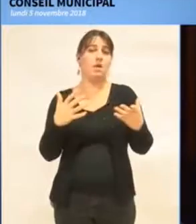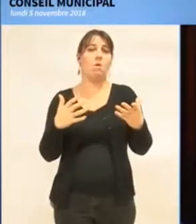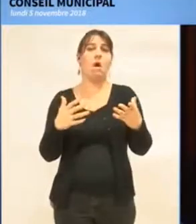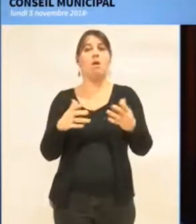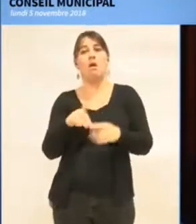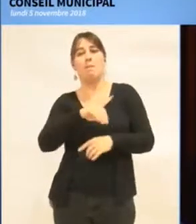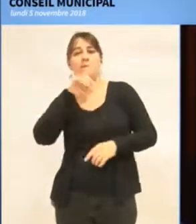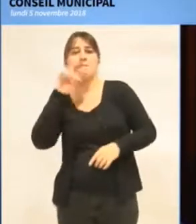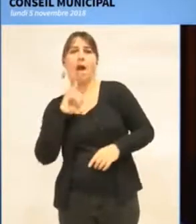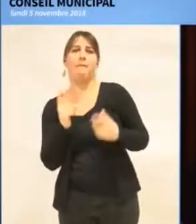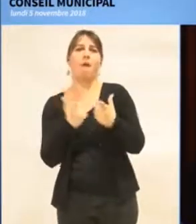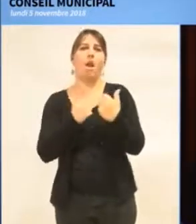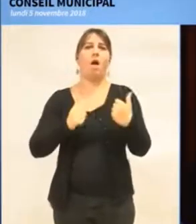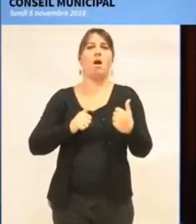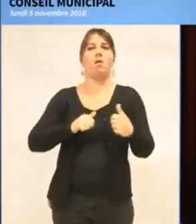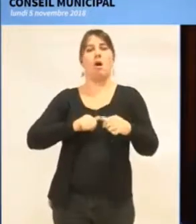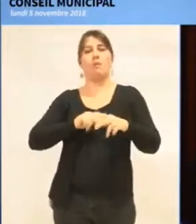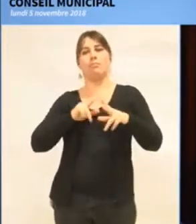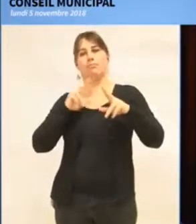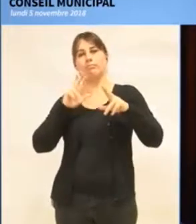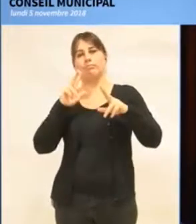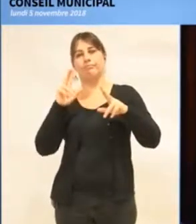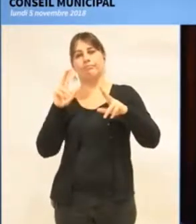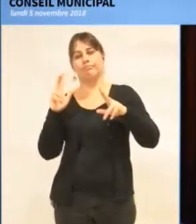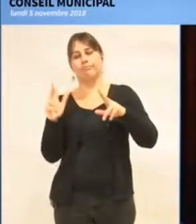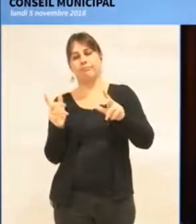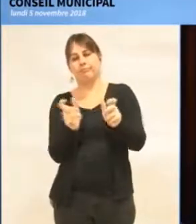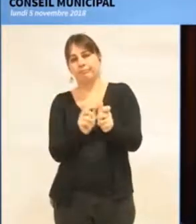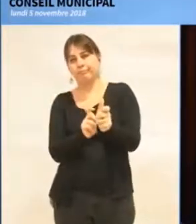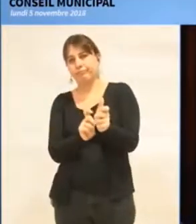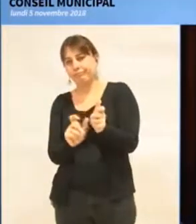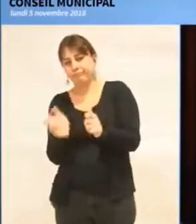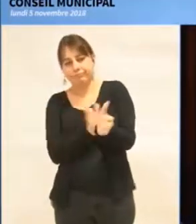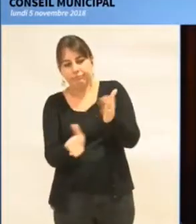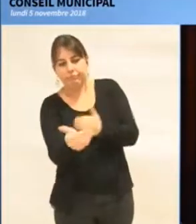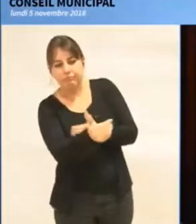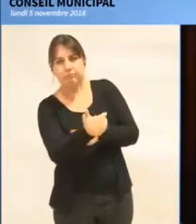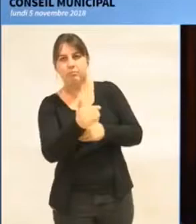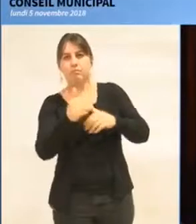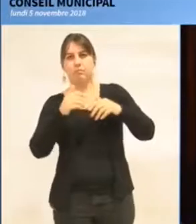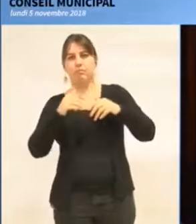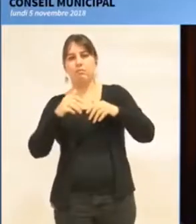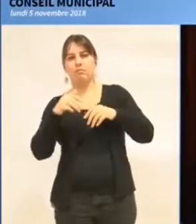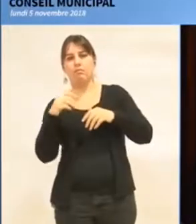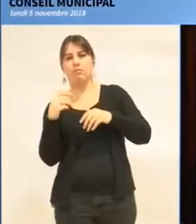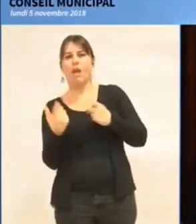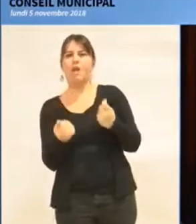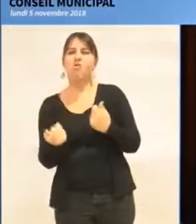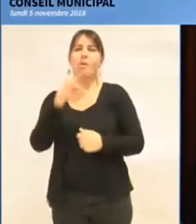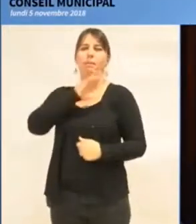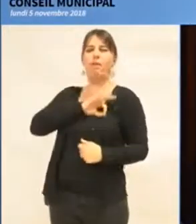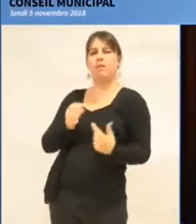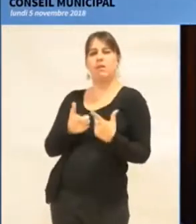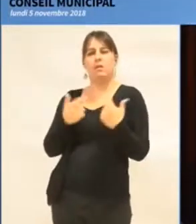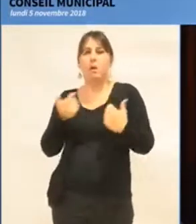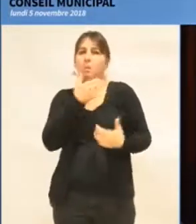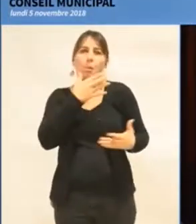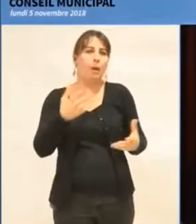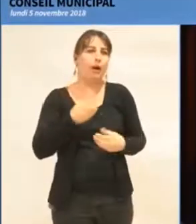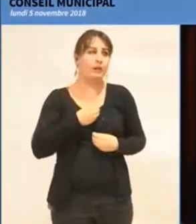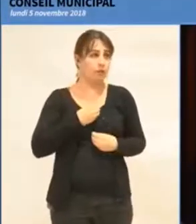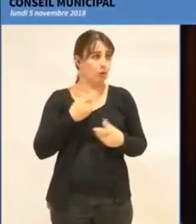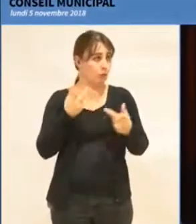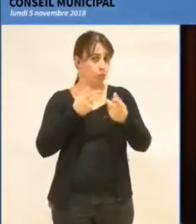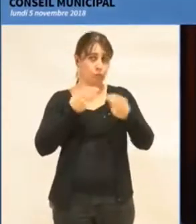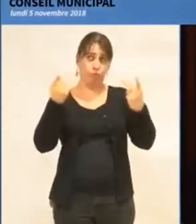être combattue comme telle, et c'est peut-être le seul point de désaccord que je m'autoriserai avec certains propos publics